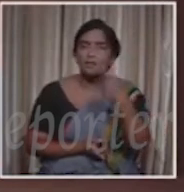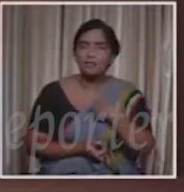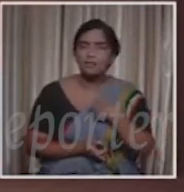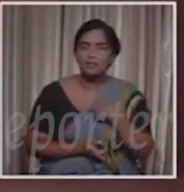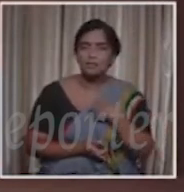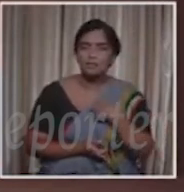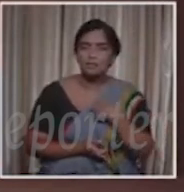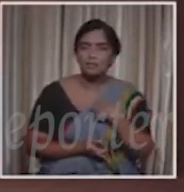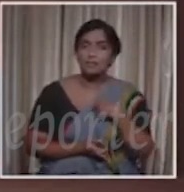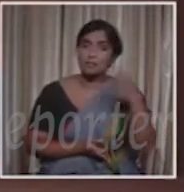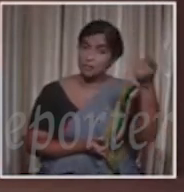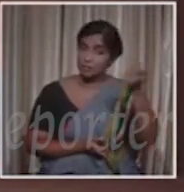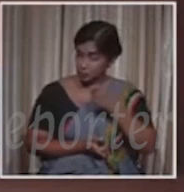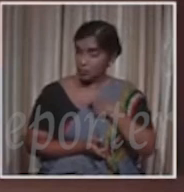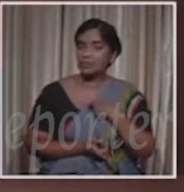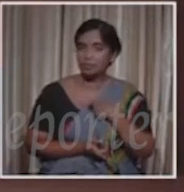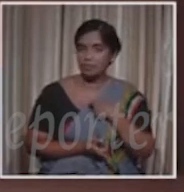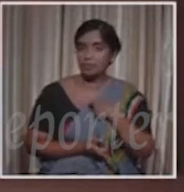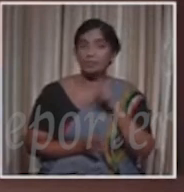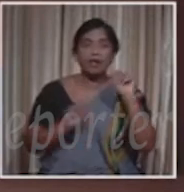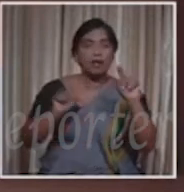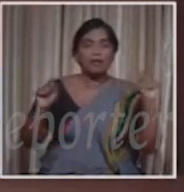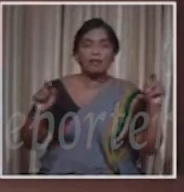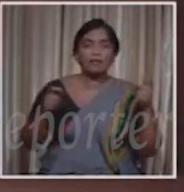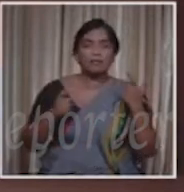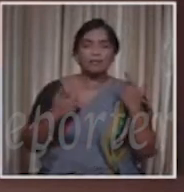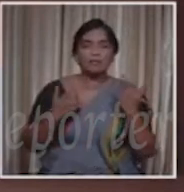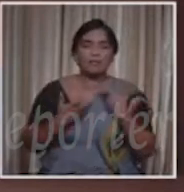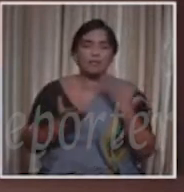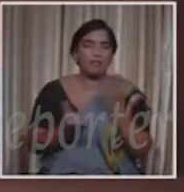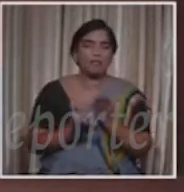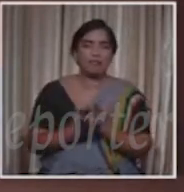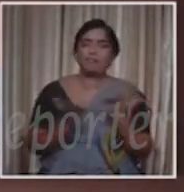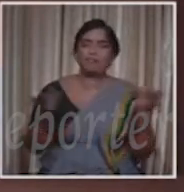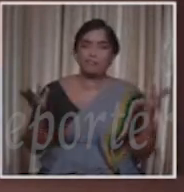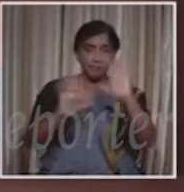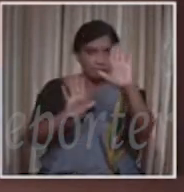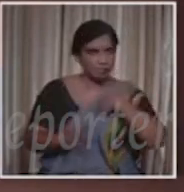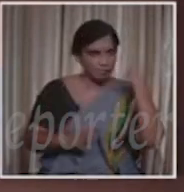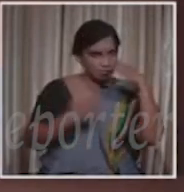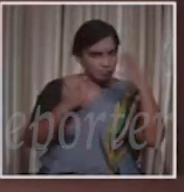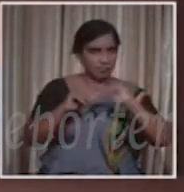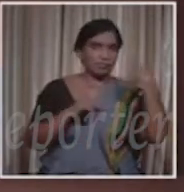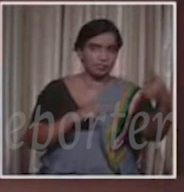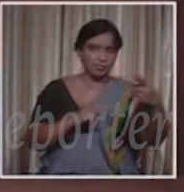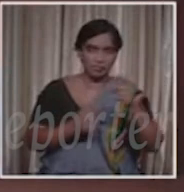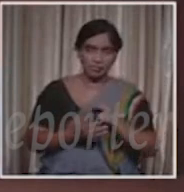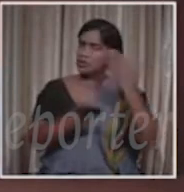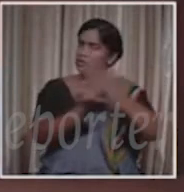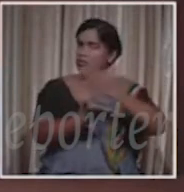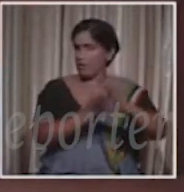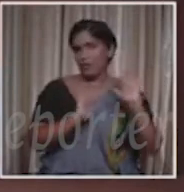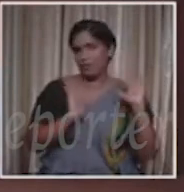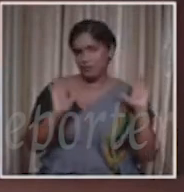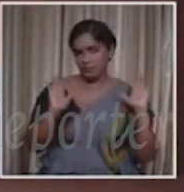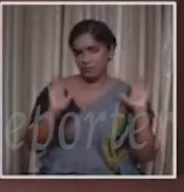ඔබතුමා ඒ වෙලාවේදී මට කිව්ව දේ තමයි එහෙම නම් කිසුවක් තමුන්වහන්සේ සතුව නැති බව. මම කතා කරාට පස්සේ බාධා කරන්න එපා.